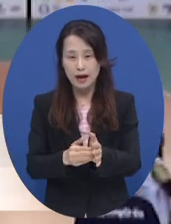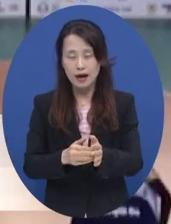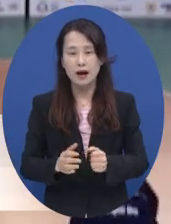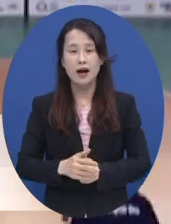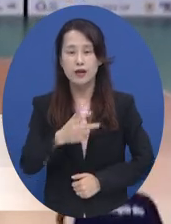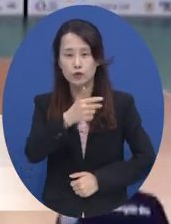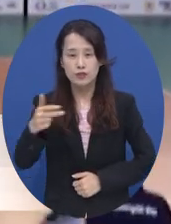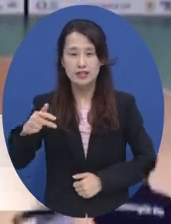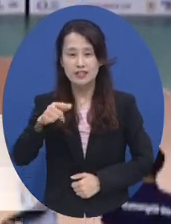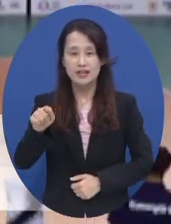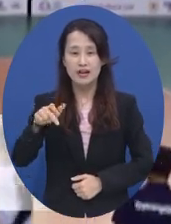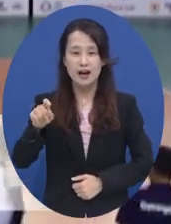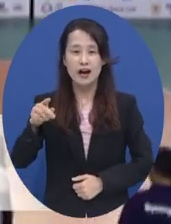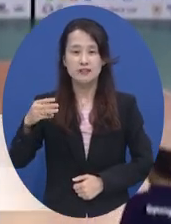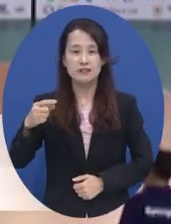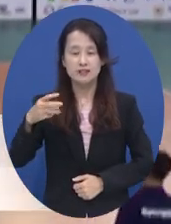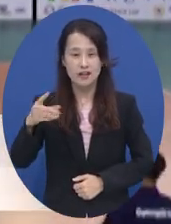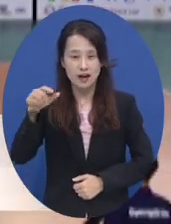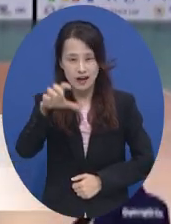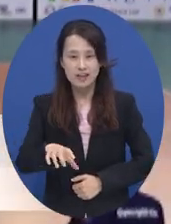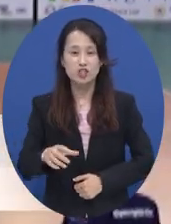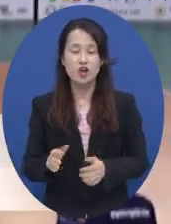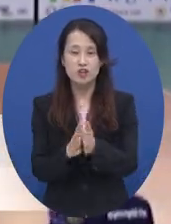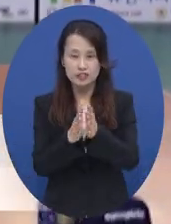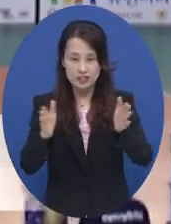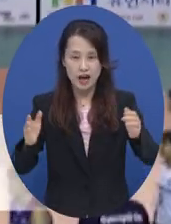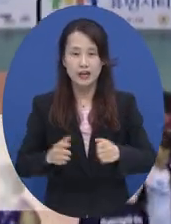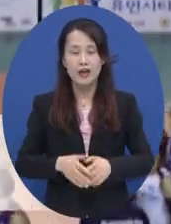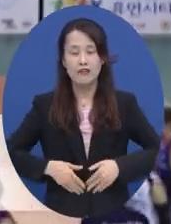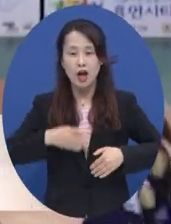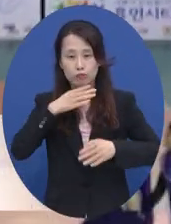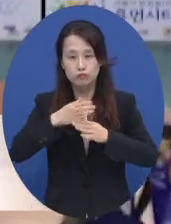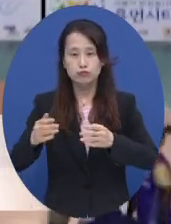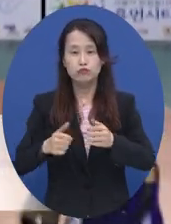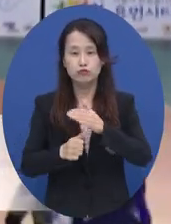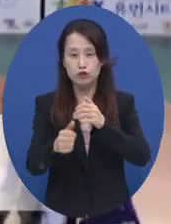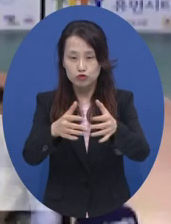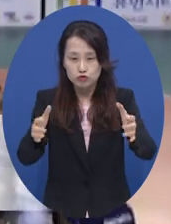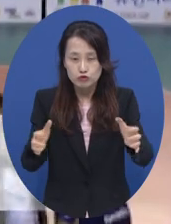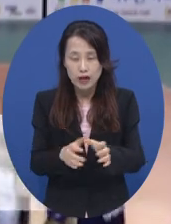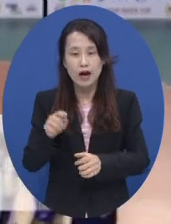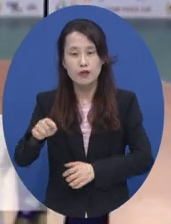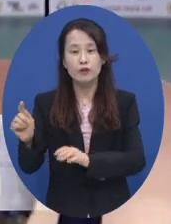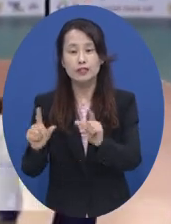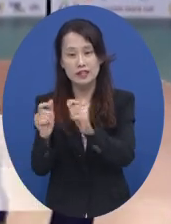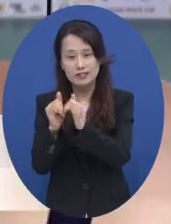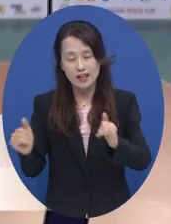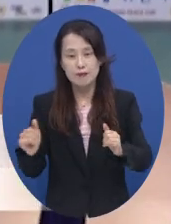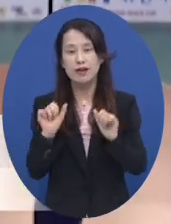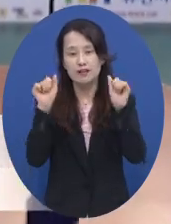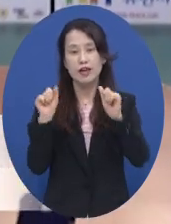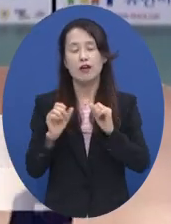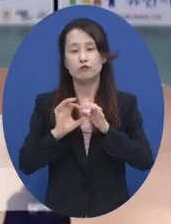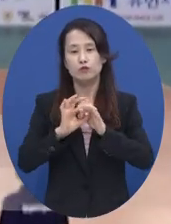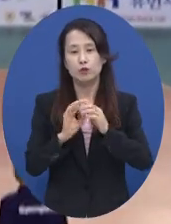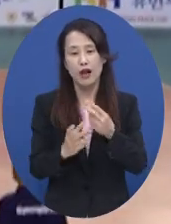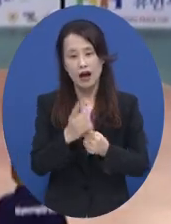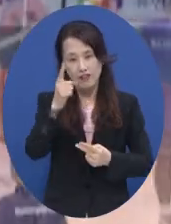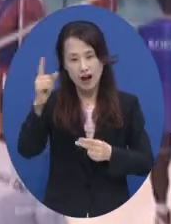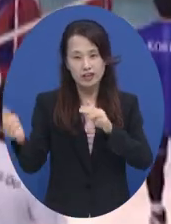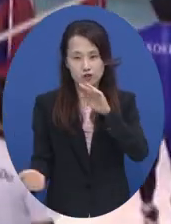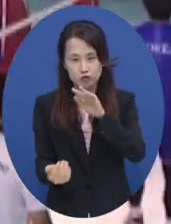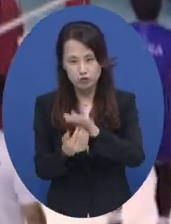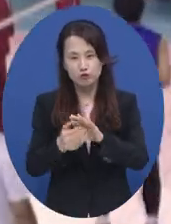인도네시아 자카르타에서 열린 이번 대회는 남북 선수단과 현지 교민 이 책을 통해 하나되는 남북